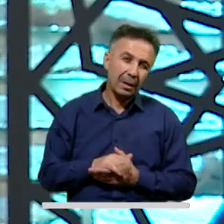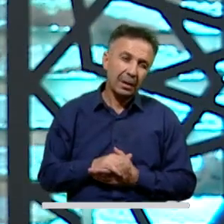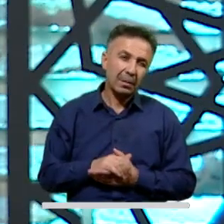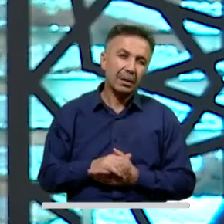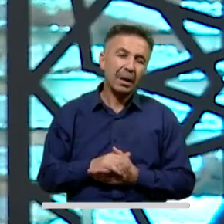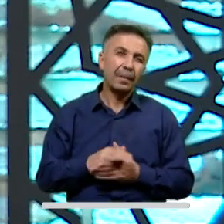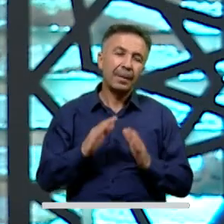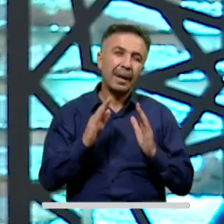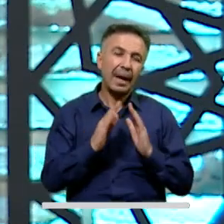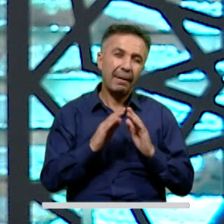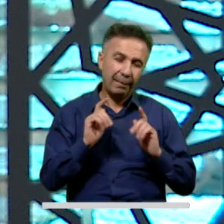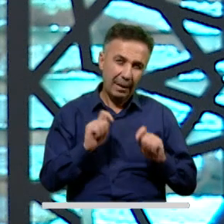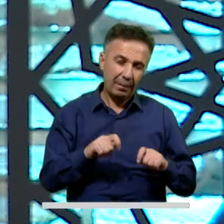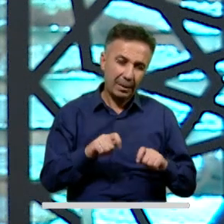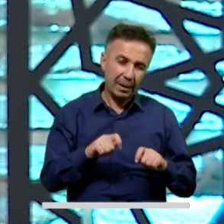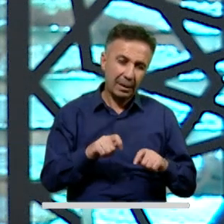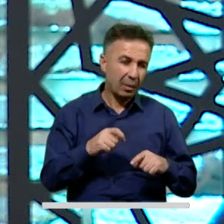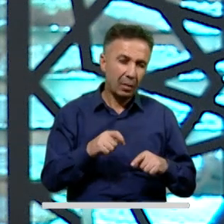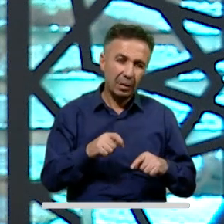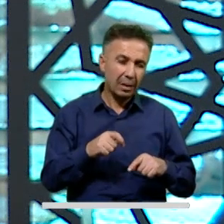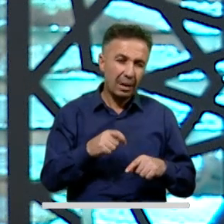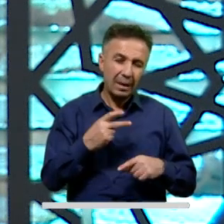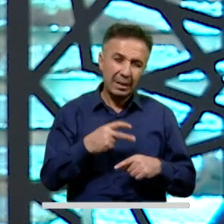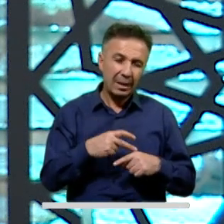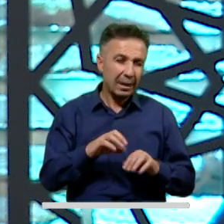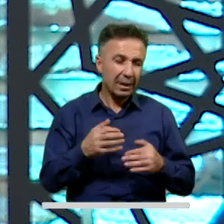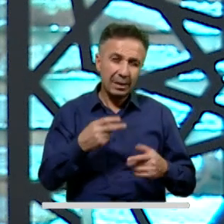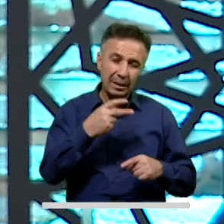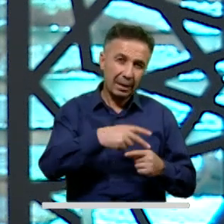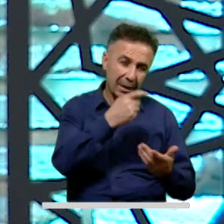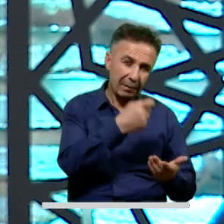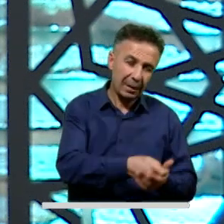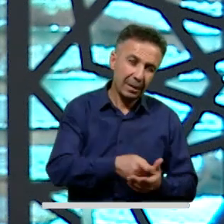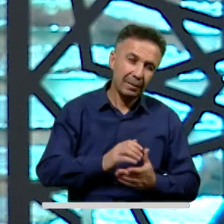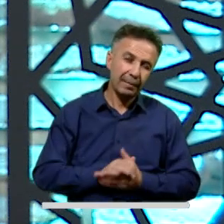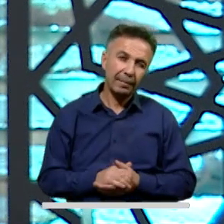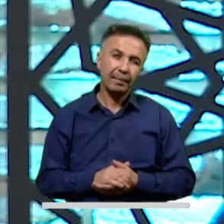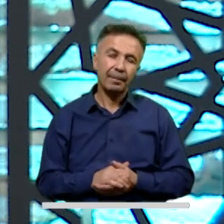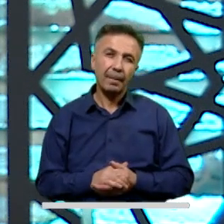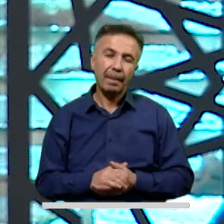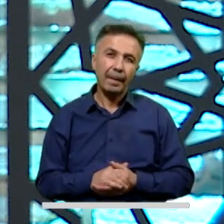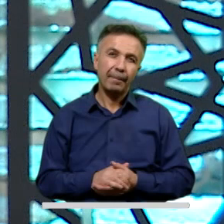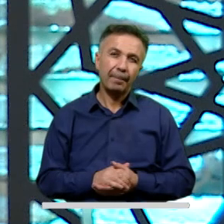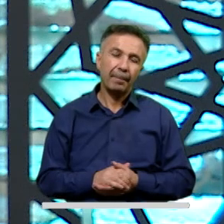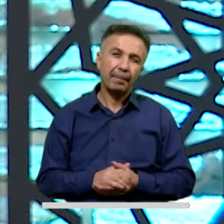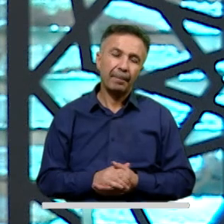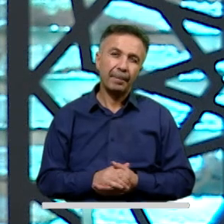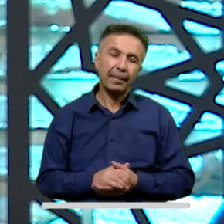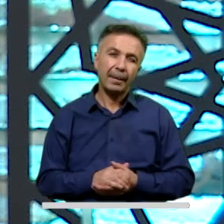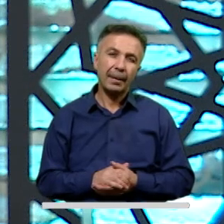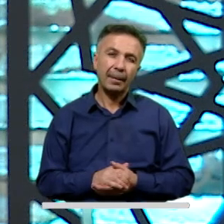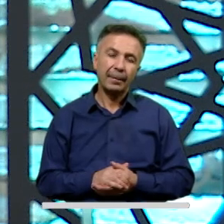başlamamışlar. Onun zekatı nasıl olacak? Başlamadan mı, bittikten sonra mı veya villanın zekatı verilmiyor?